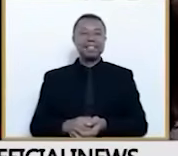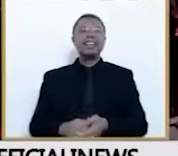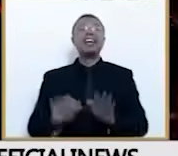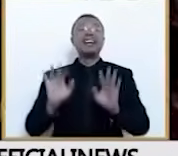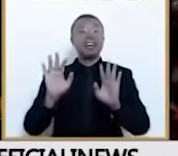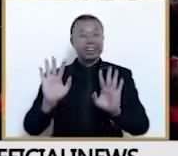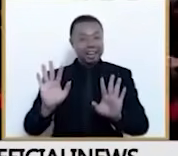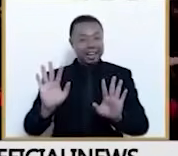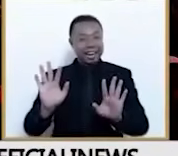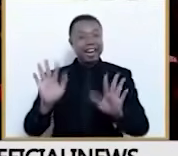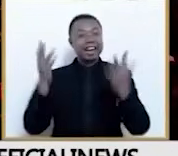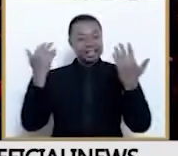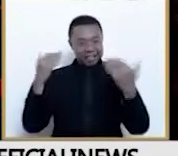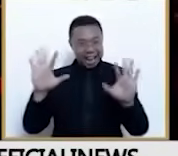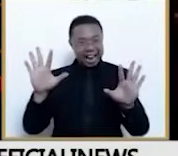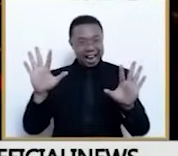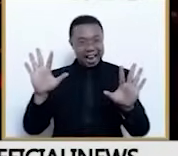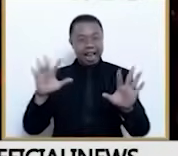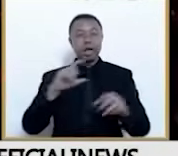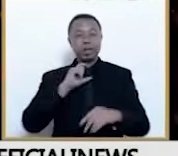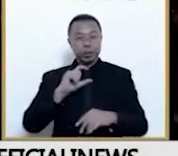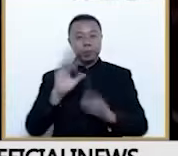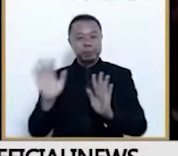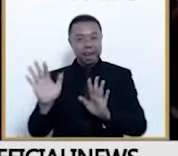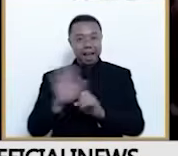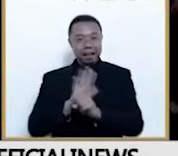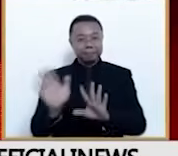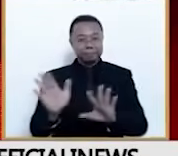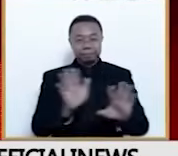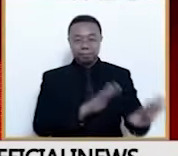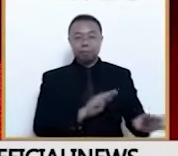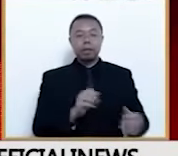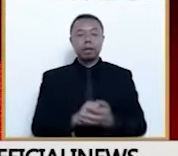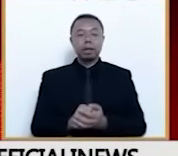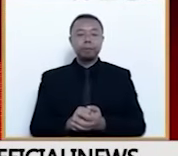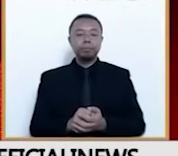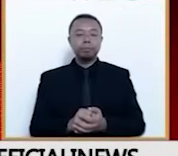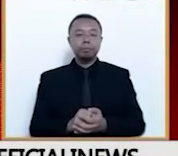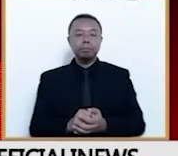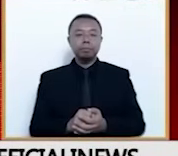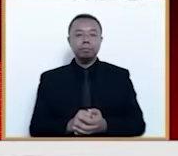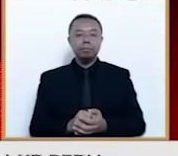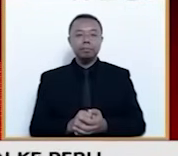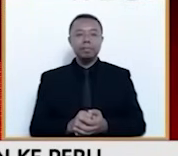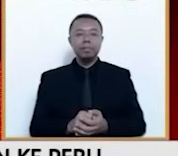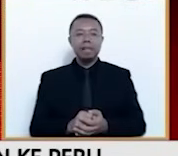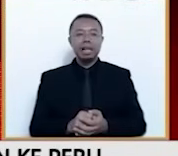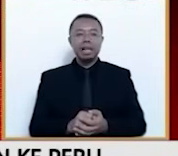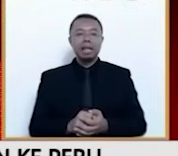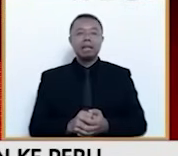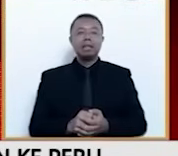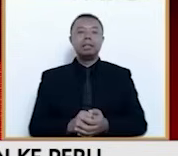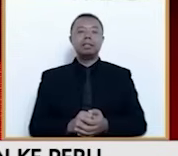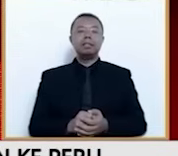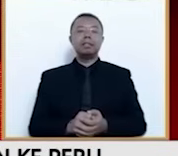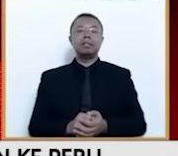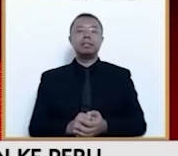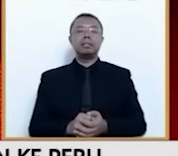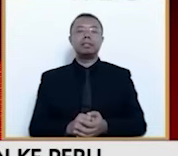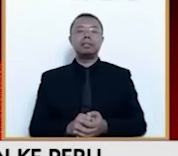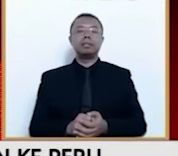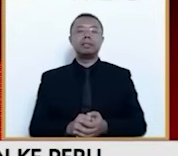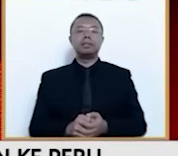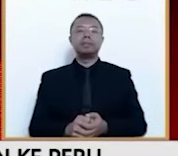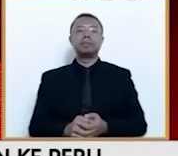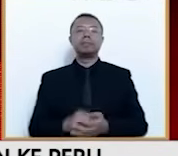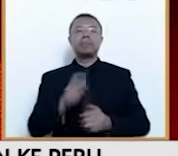Baik. Baik, sudah cukup apresiasinya. Kita akan lanjutkan kembali. Terima kasih Bapak Ibu atas pengertiannya. Ya.